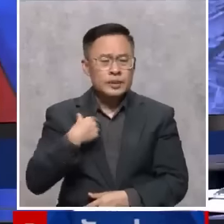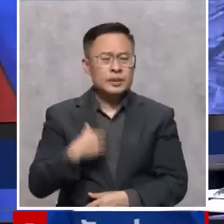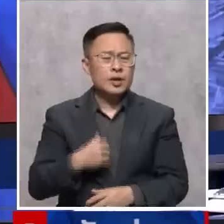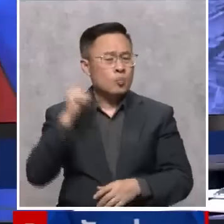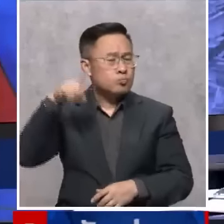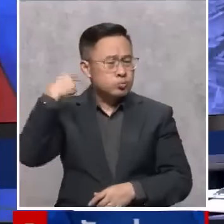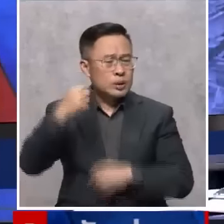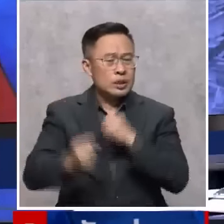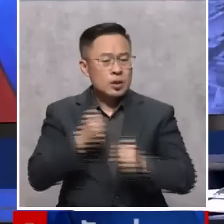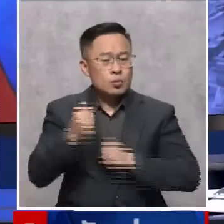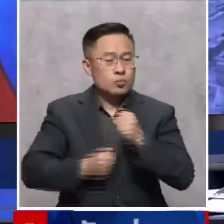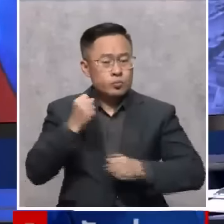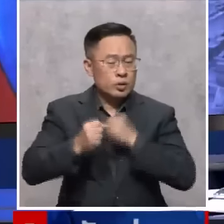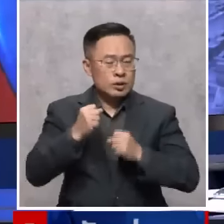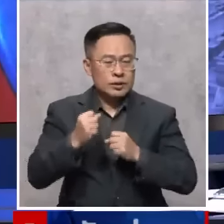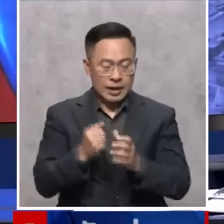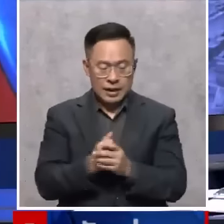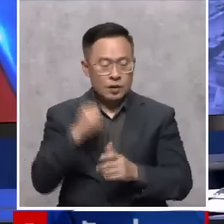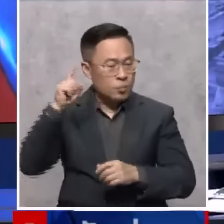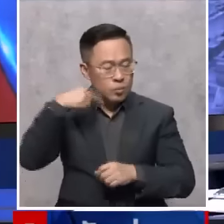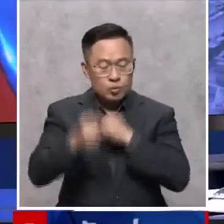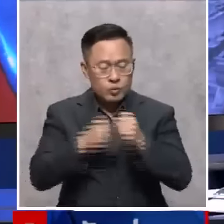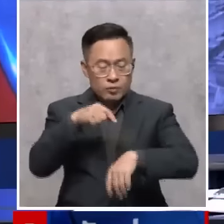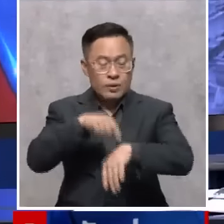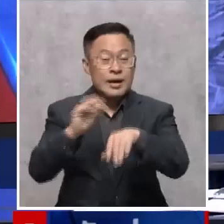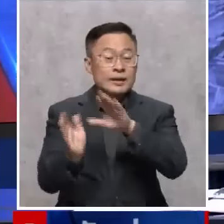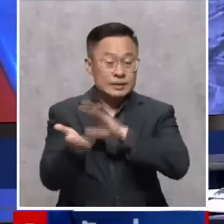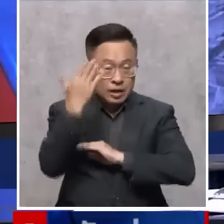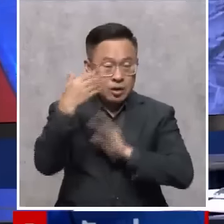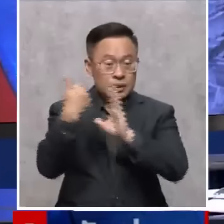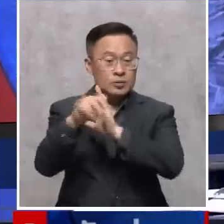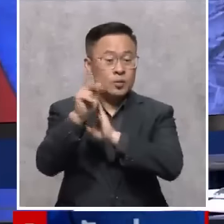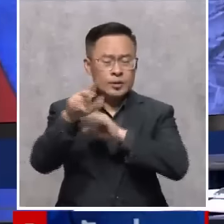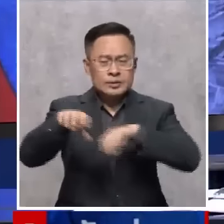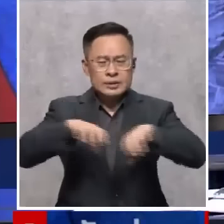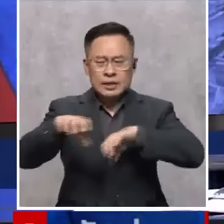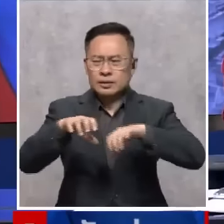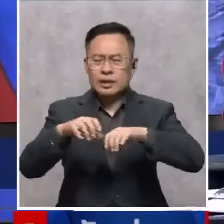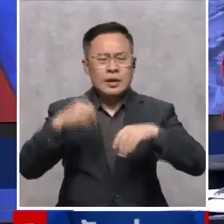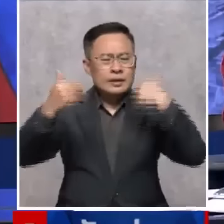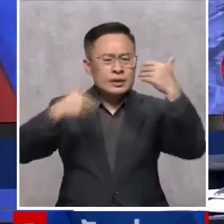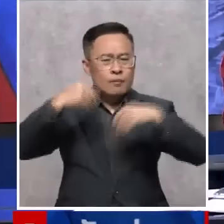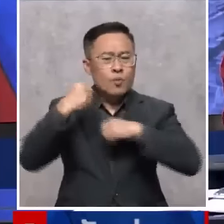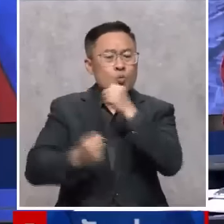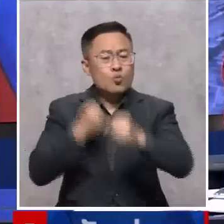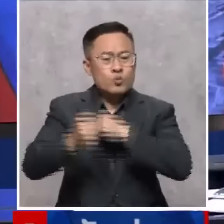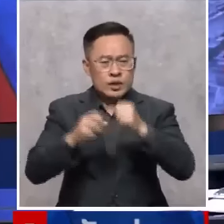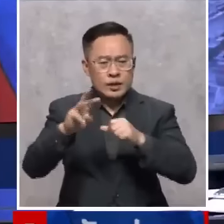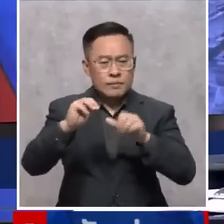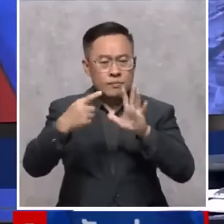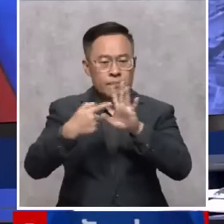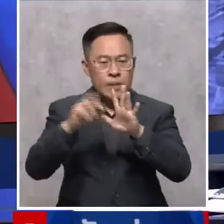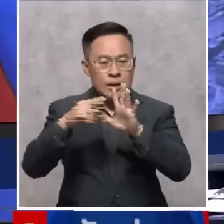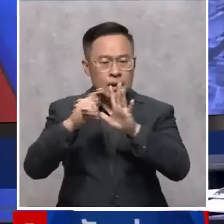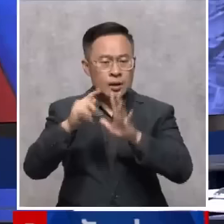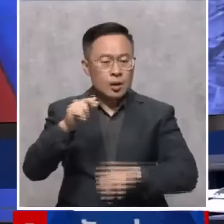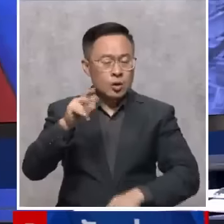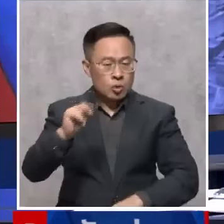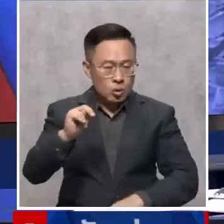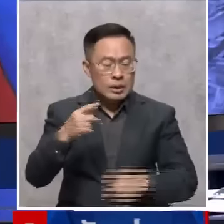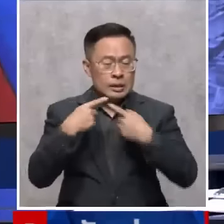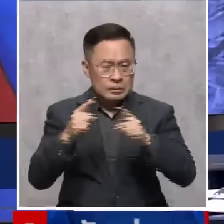วิ่งมรธคนนึงเนี่ยเธอวิ่งอยู่ในช่วงเช้าคือมีการจัดงานมรธที่จังหวัดขอนแก่นแต่ระหว่างวิ่งอยู่คือก็ไม่รู้เหมือนกันนะ